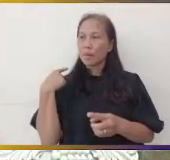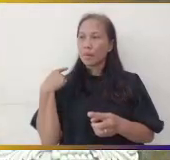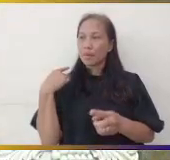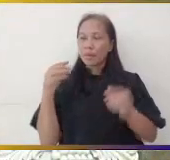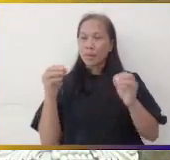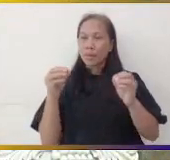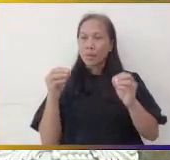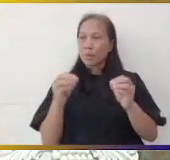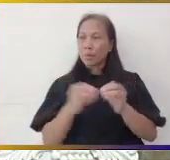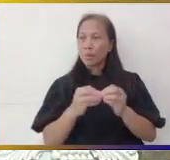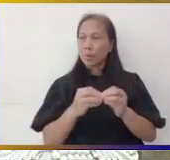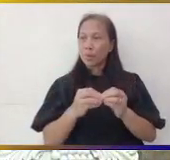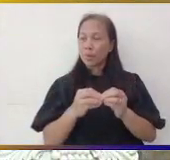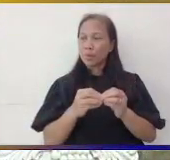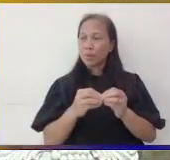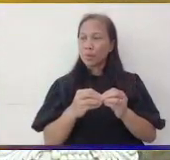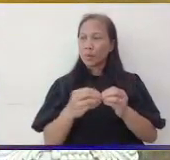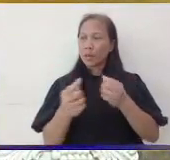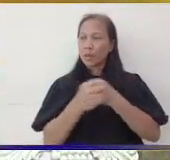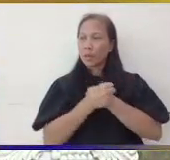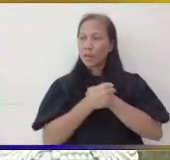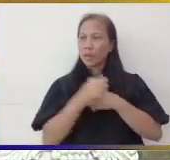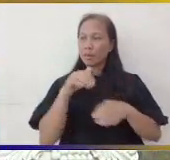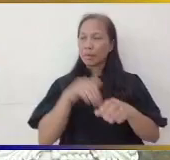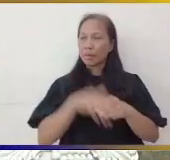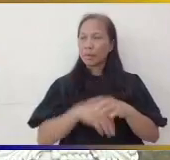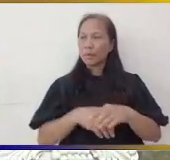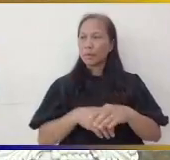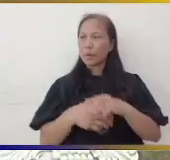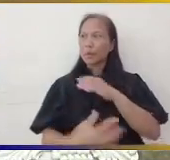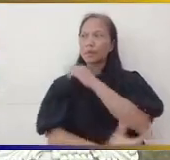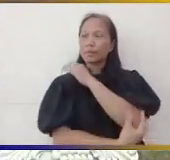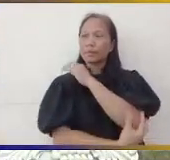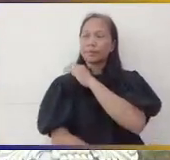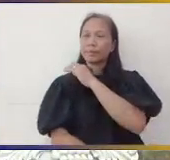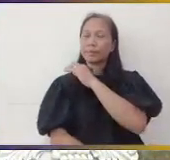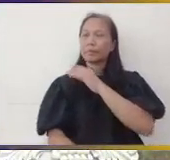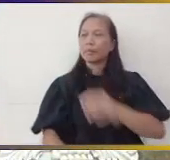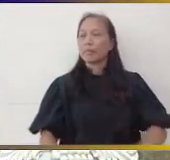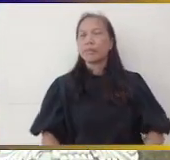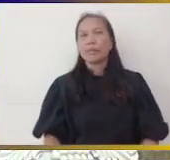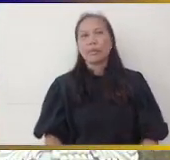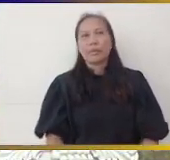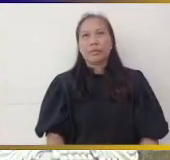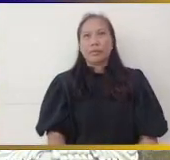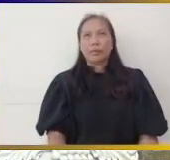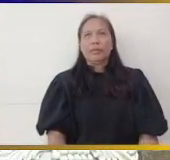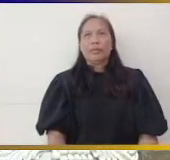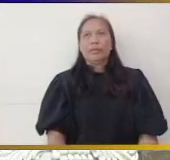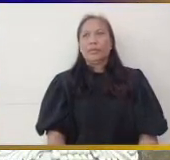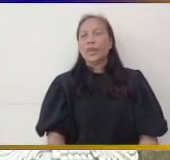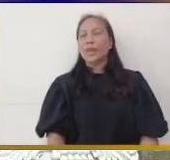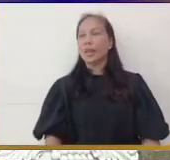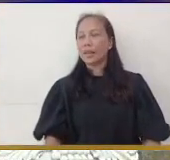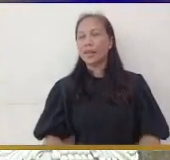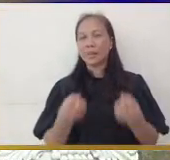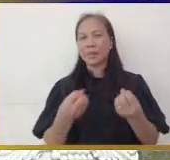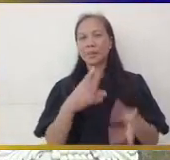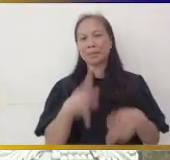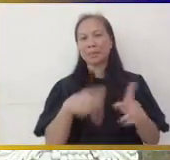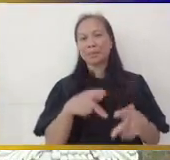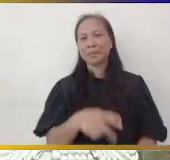ni-recycle our land naalala niyo po yyun yyung mga iba kinalimutan na nila sila ang history natin ng